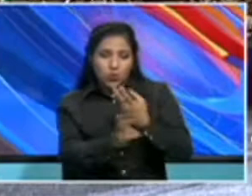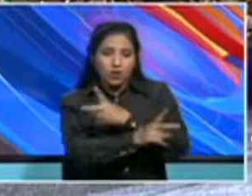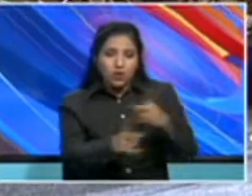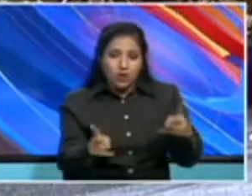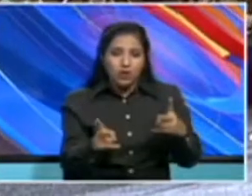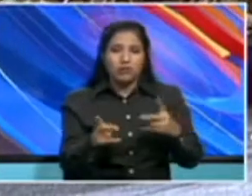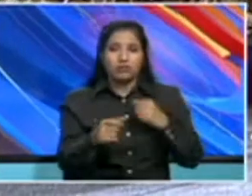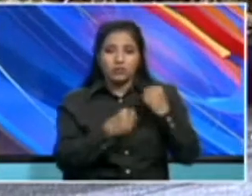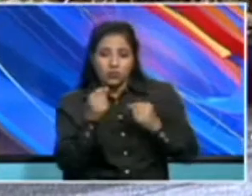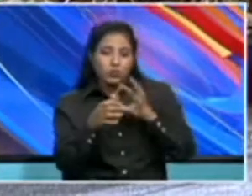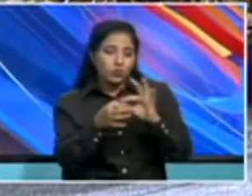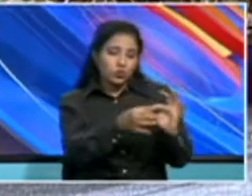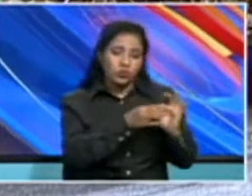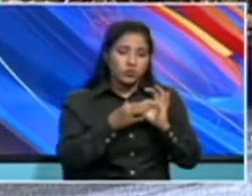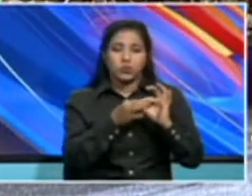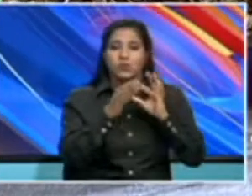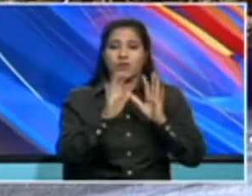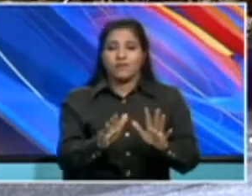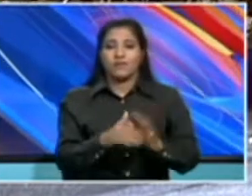which govern them,